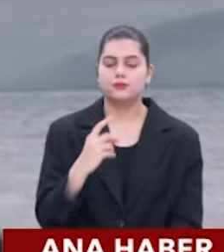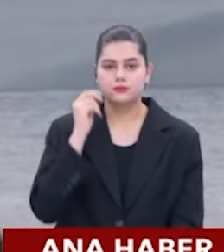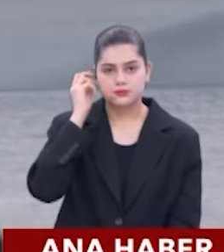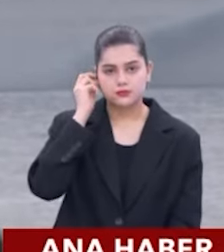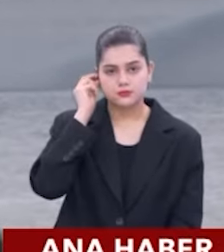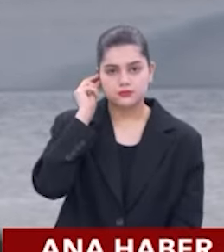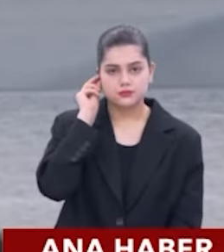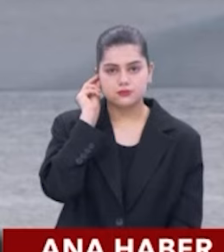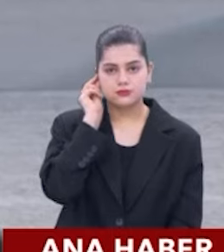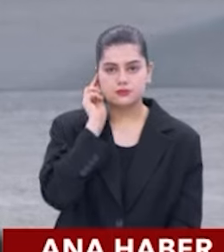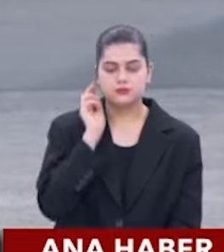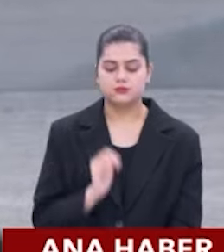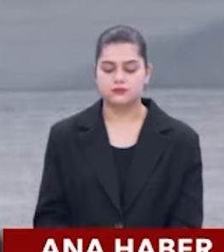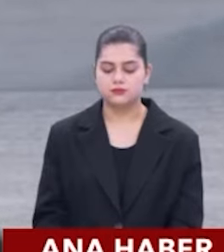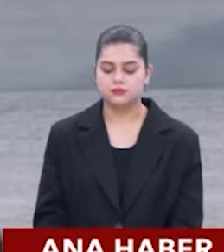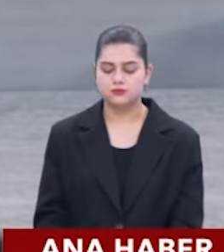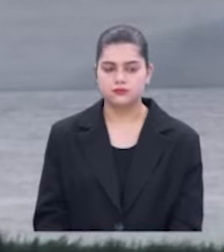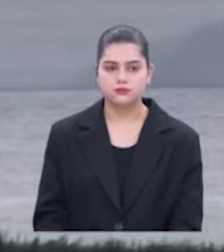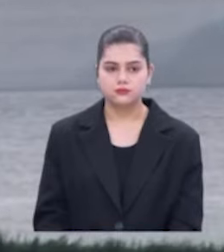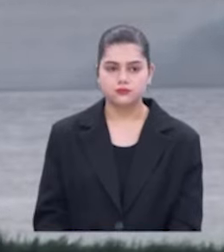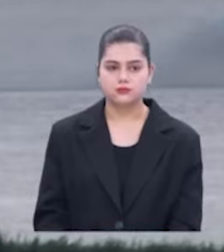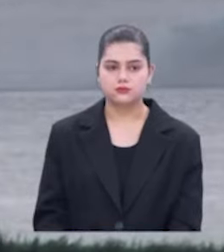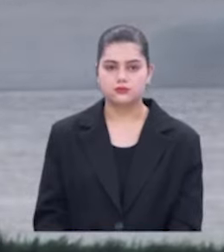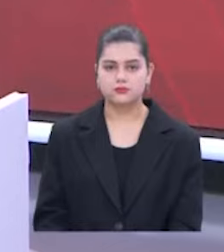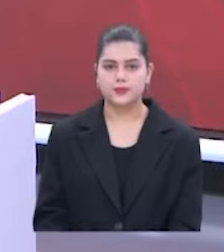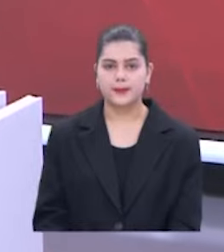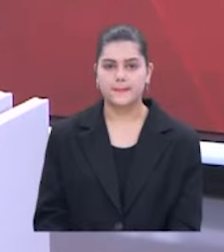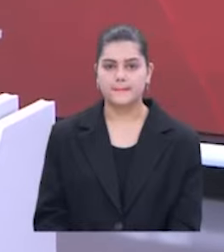Günün